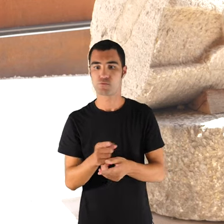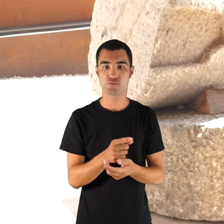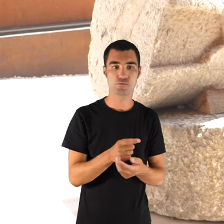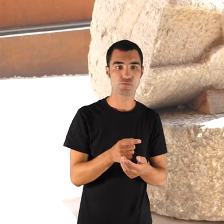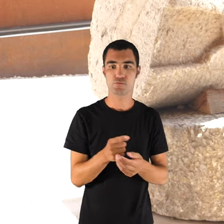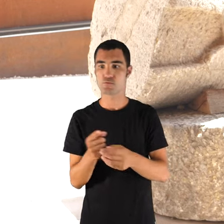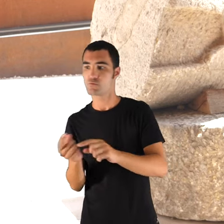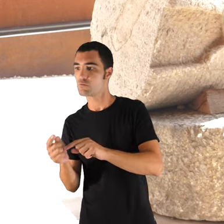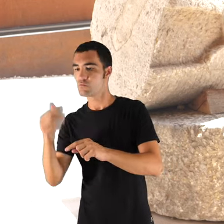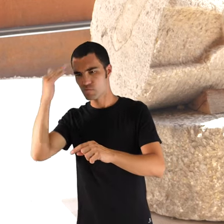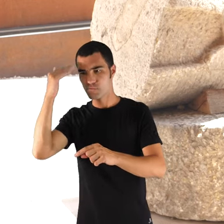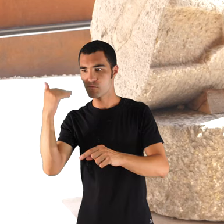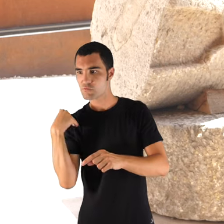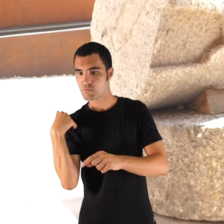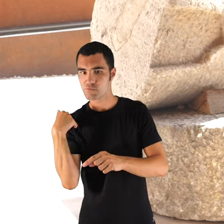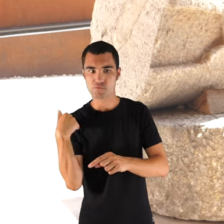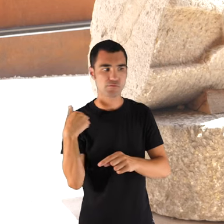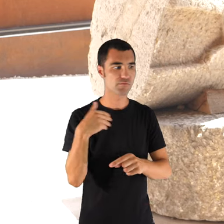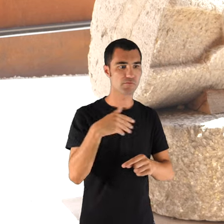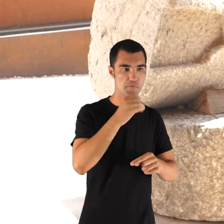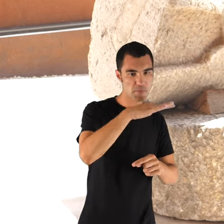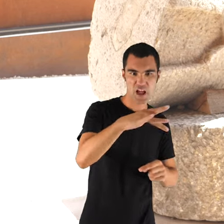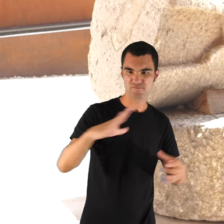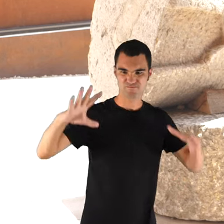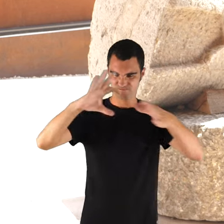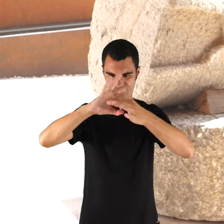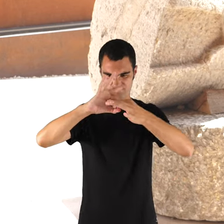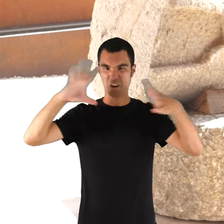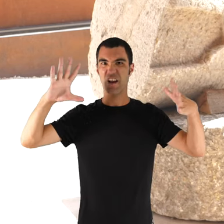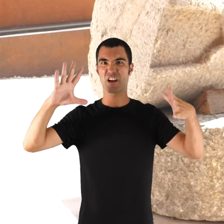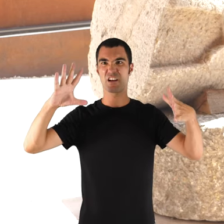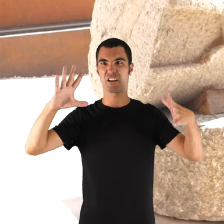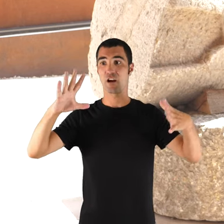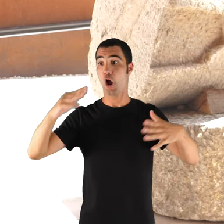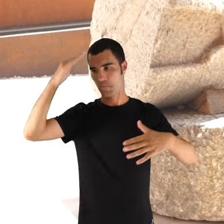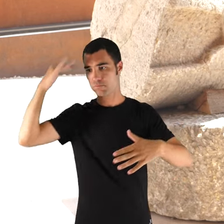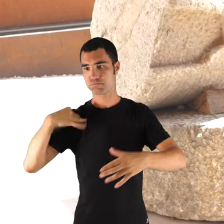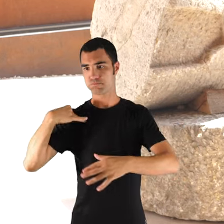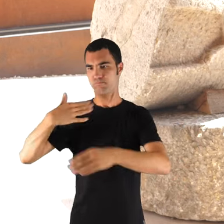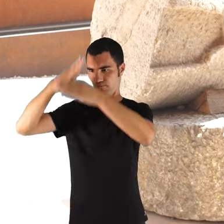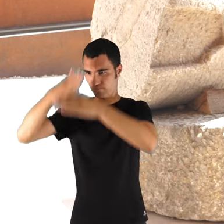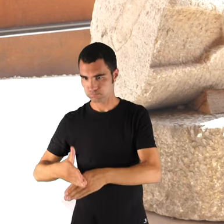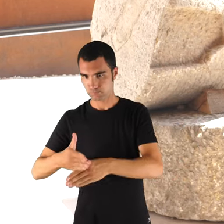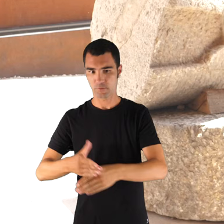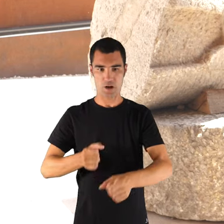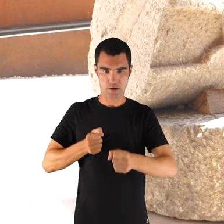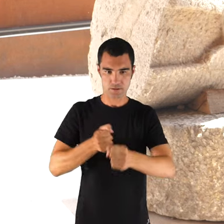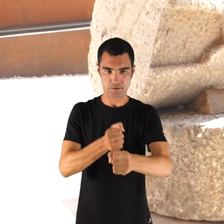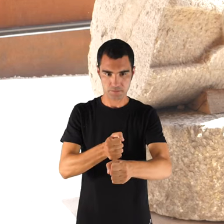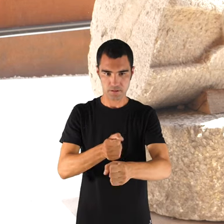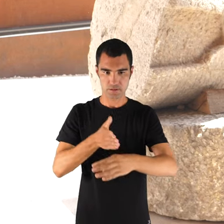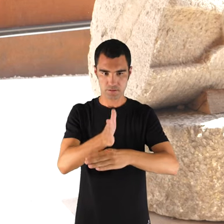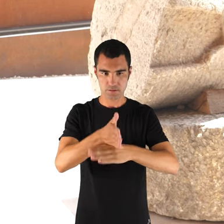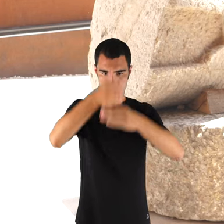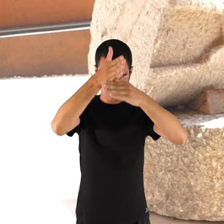de pagès a la mà, no, la gent o feia de pagès, o feia de pescador, o feia de fuster,